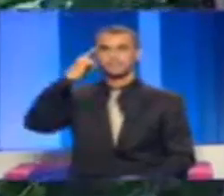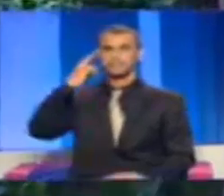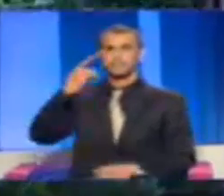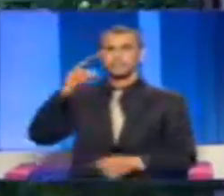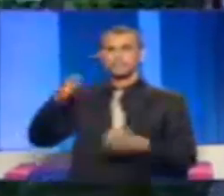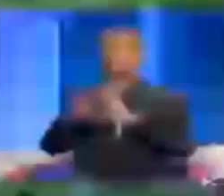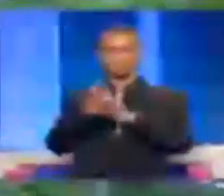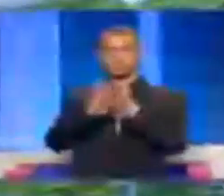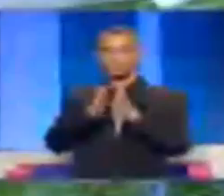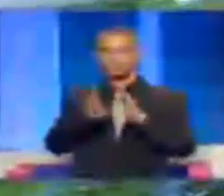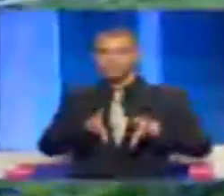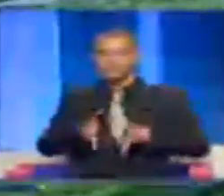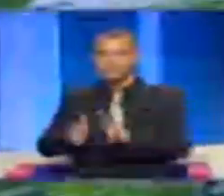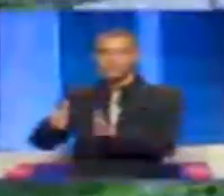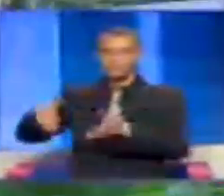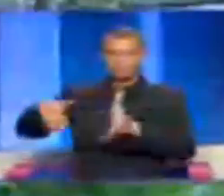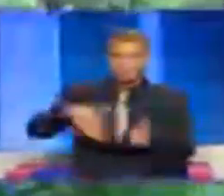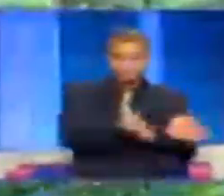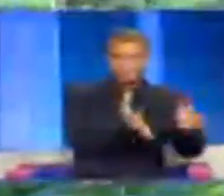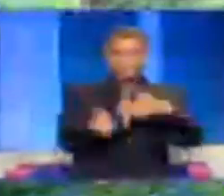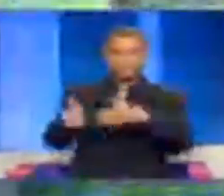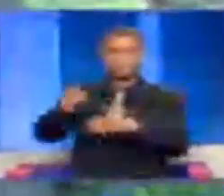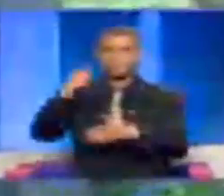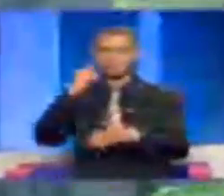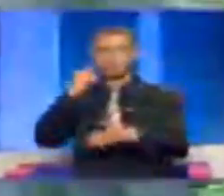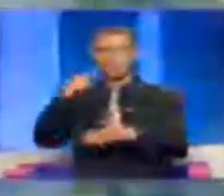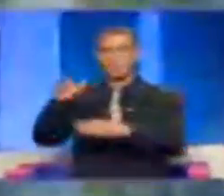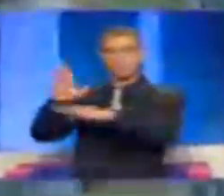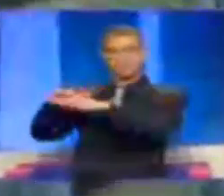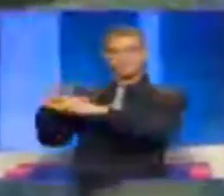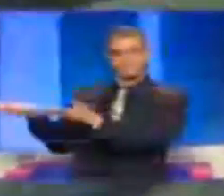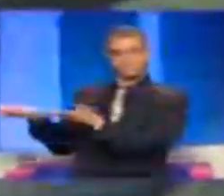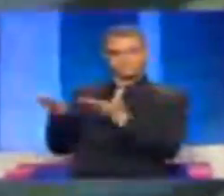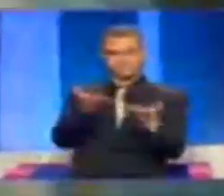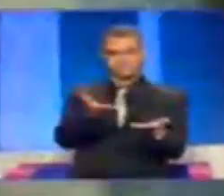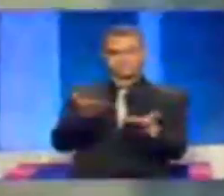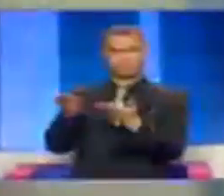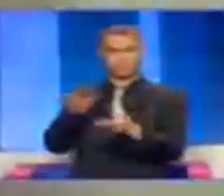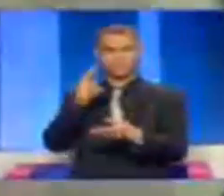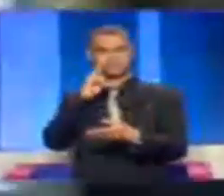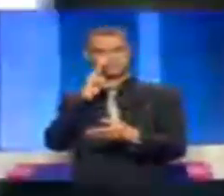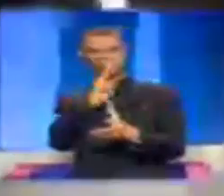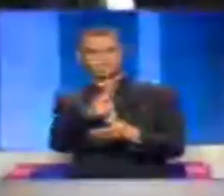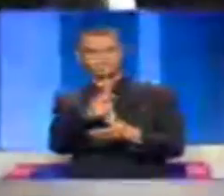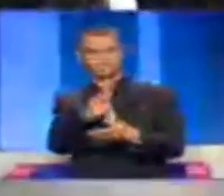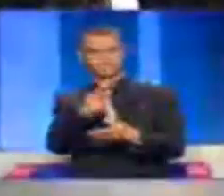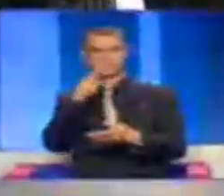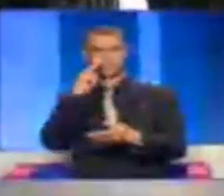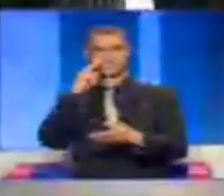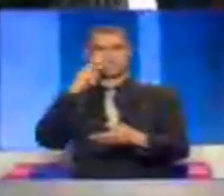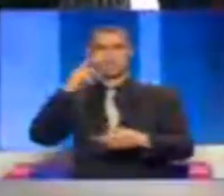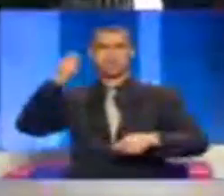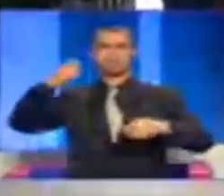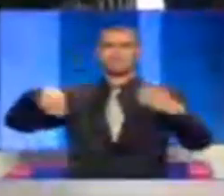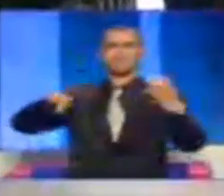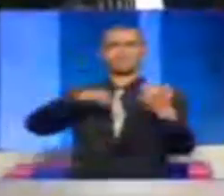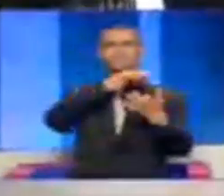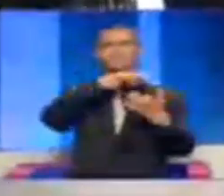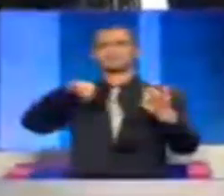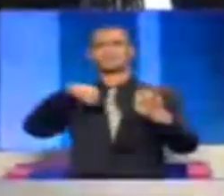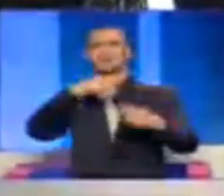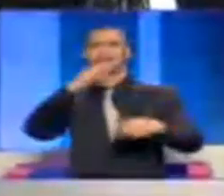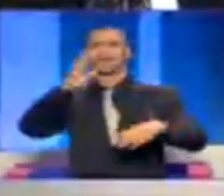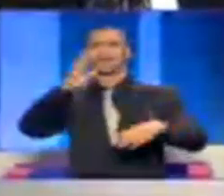عبر ردهات الفضاء رافقنا رشيد لنكتشف نشاطا فنيا آخر أبطاله صم وبكم عاشق